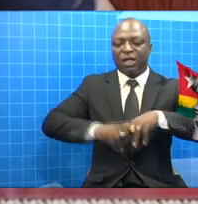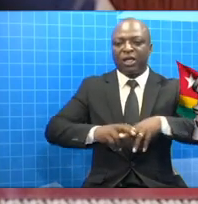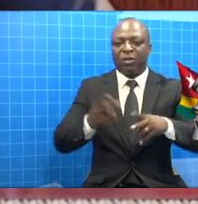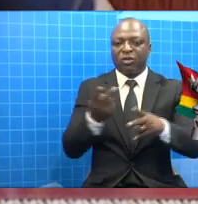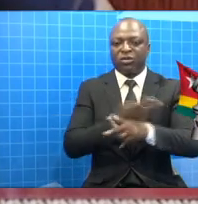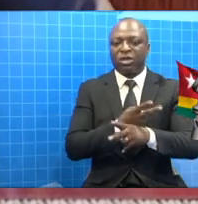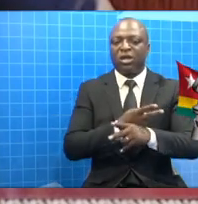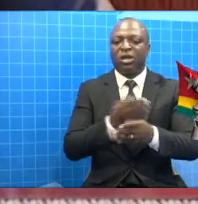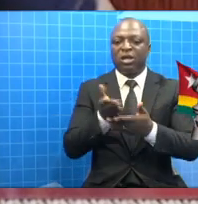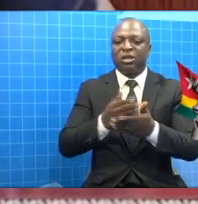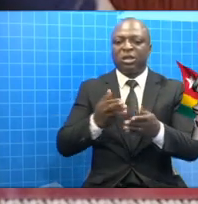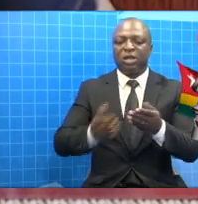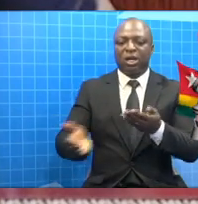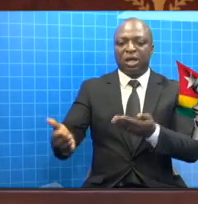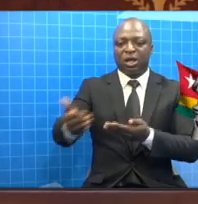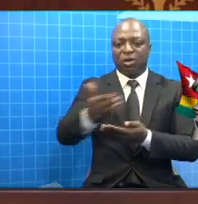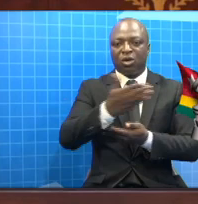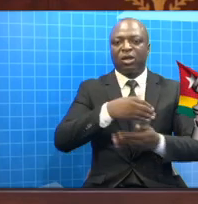les rendements agricoles.